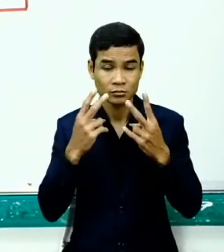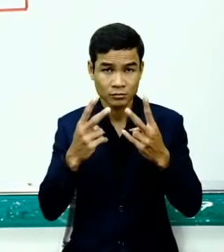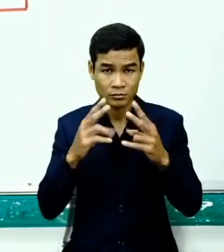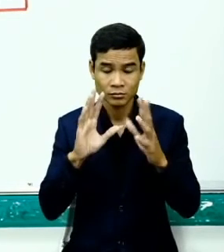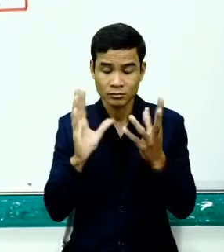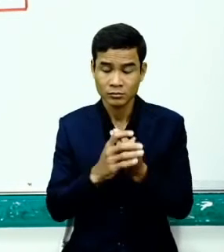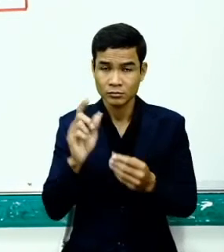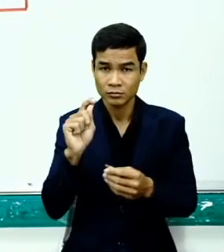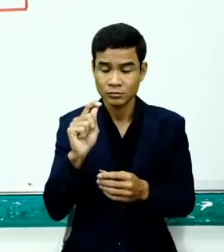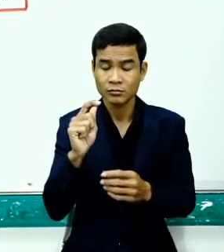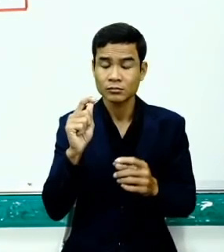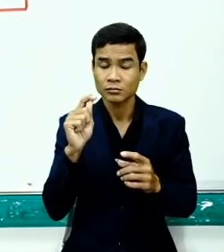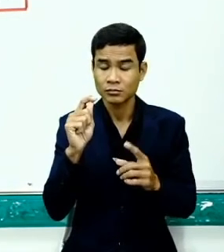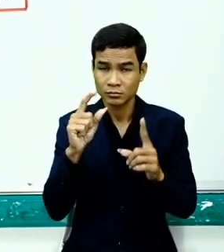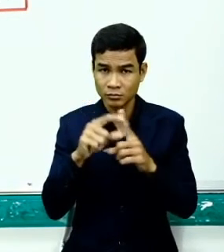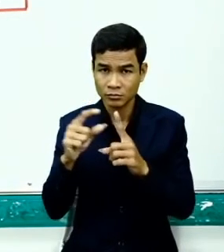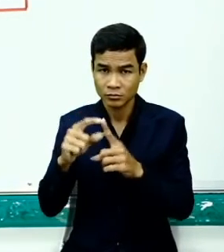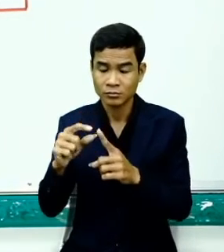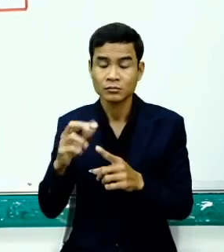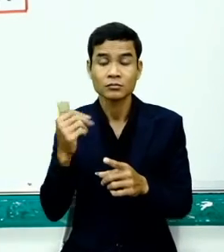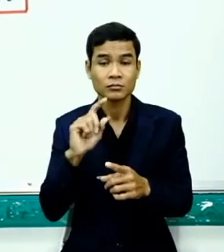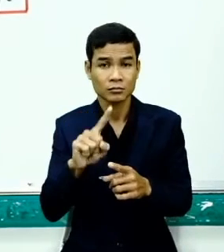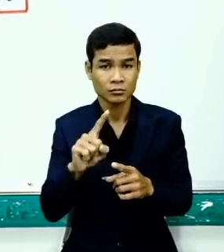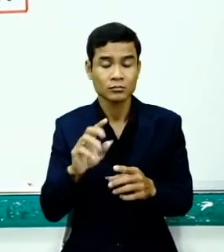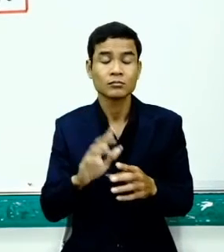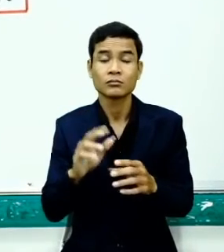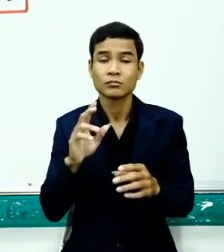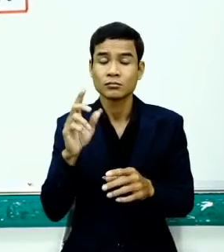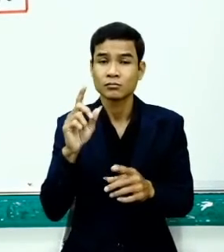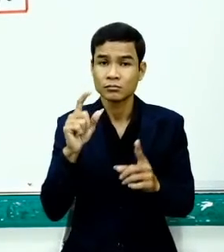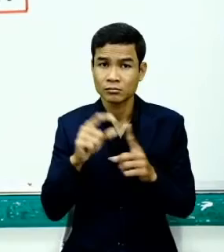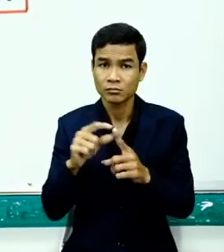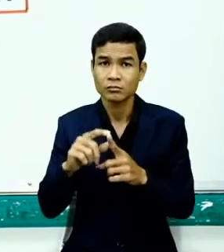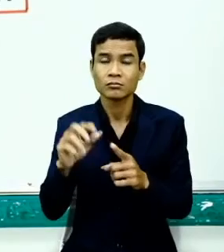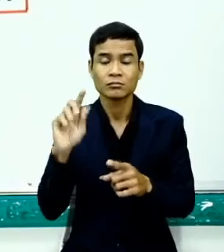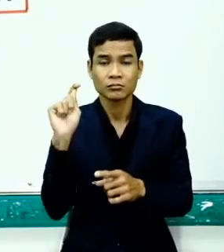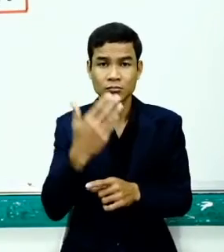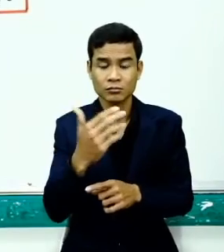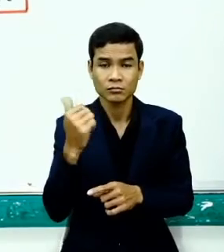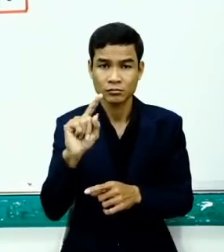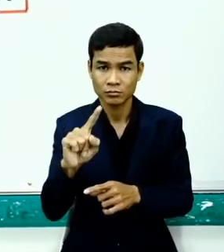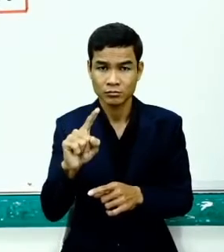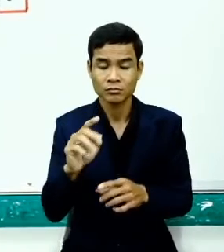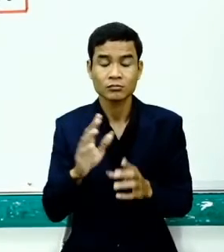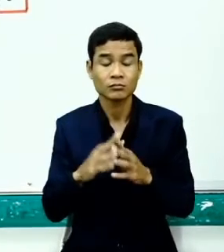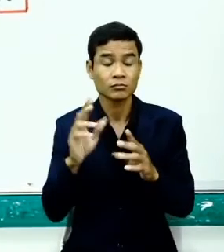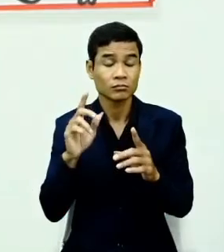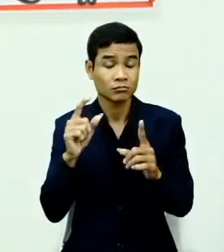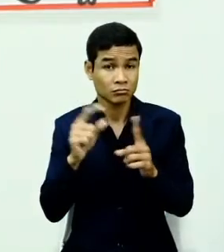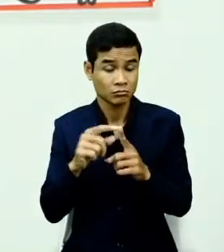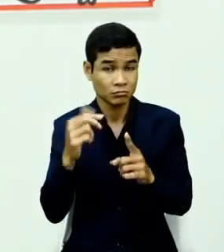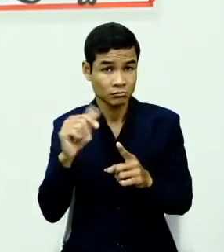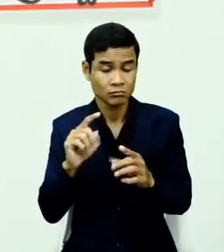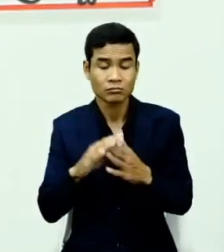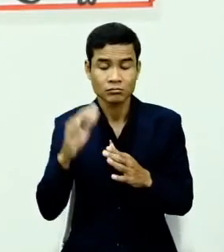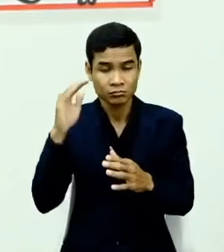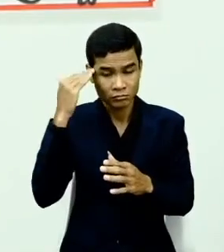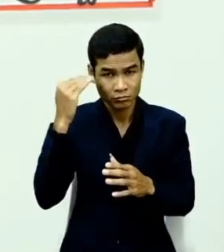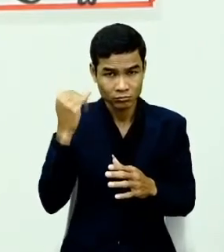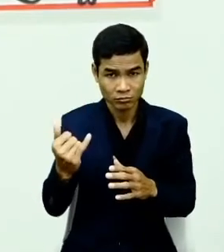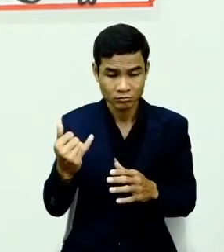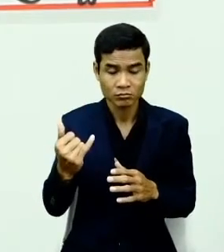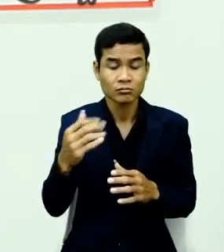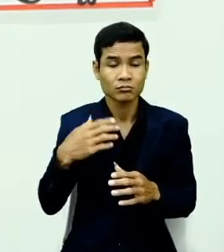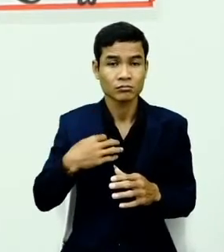3នេះចាពាក្យទី1កូនមើលចំពោះរូបភាពទី1ចារូបភាពទី1នេះគឺក្មេងប្រុសពាក់អាវស